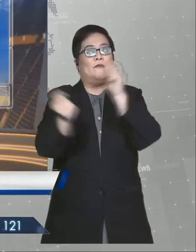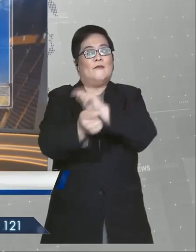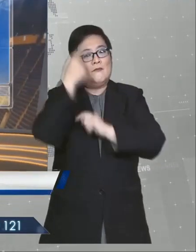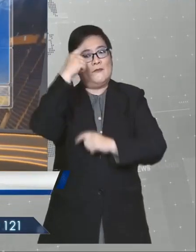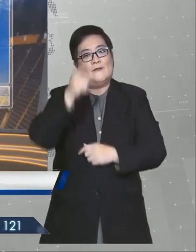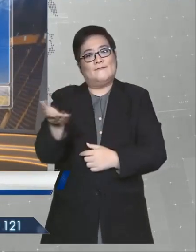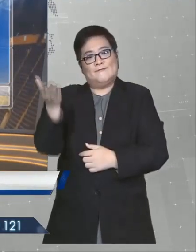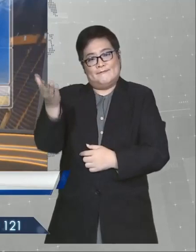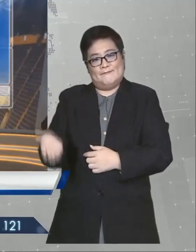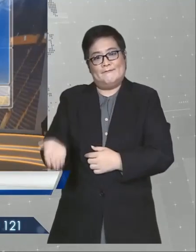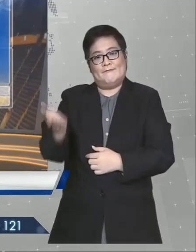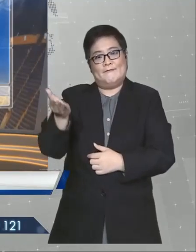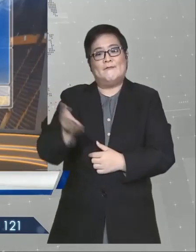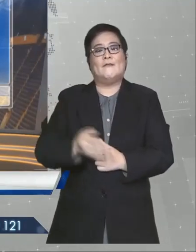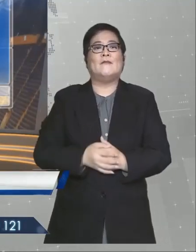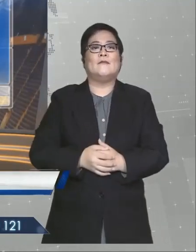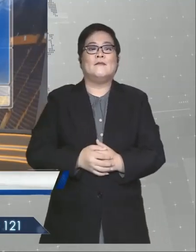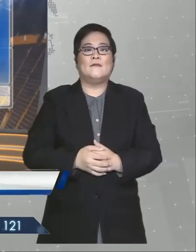dia untuk